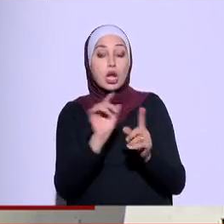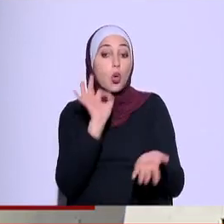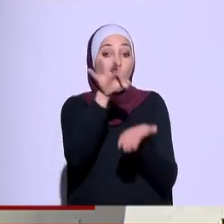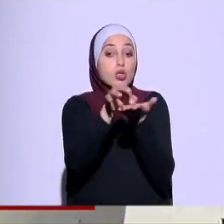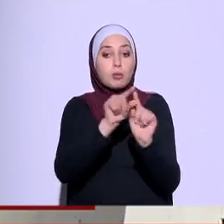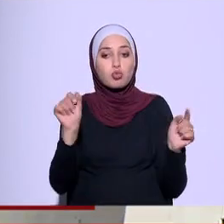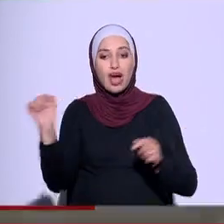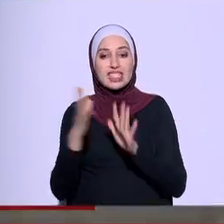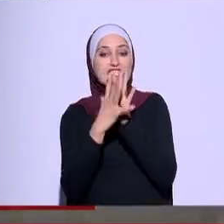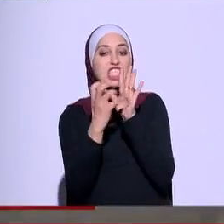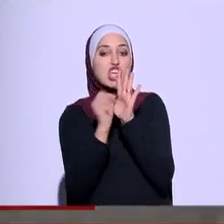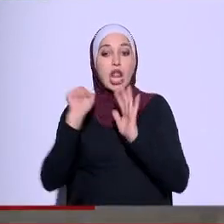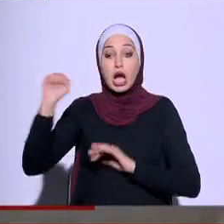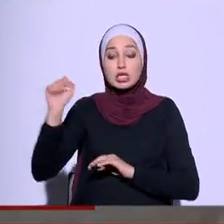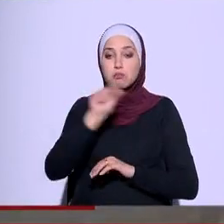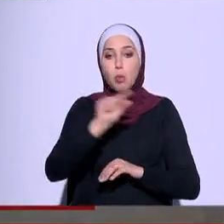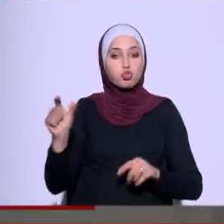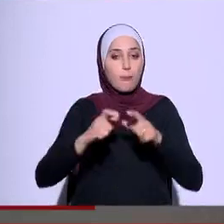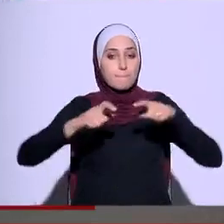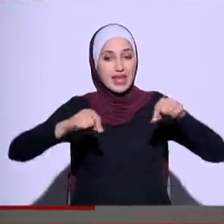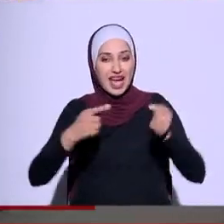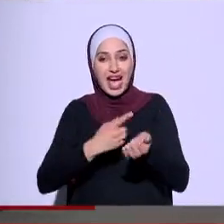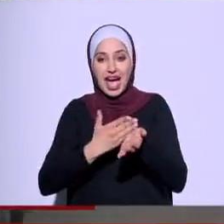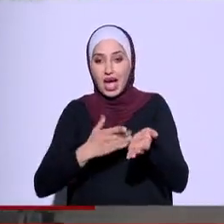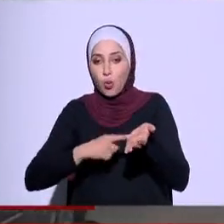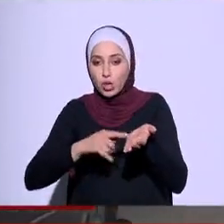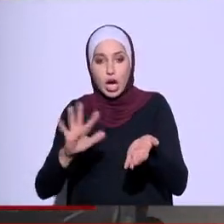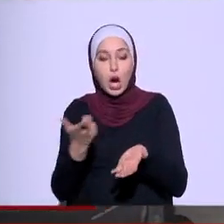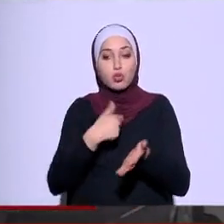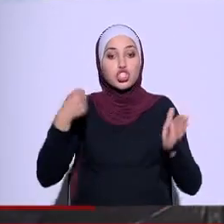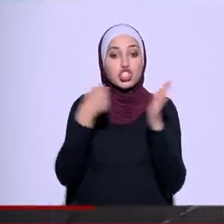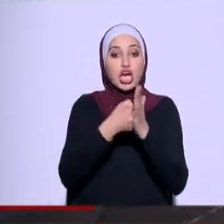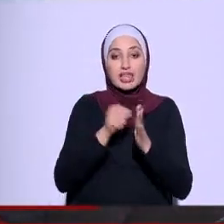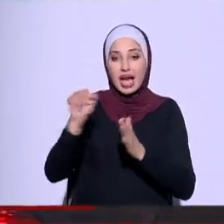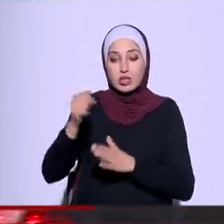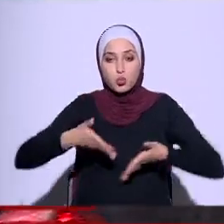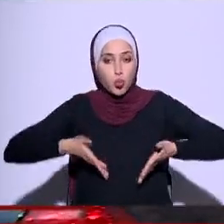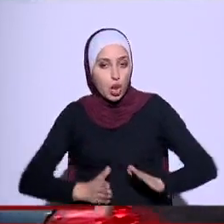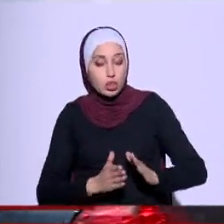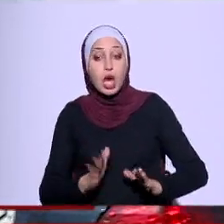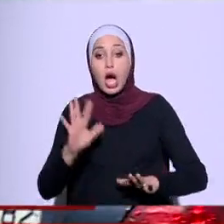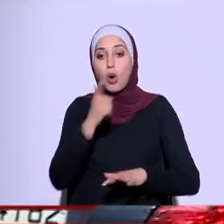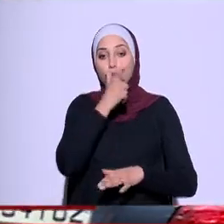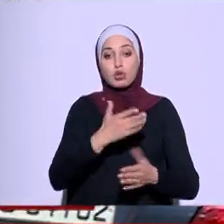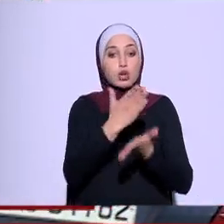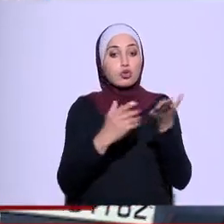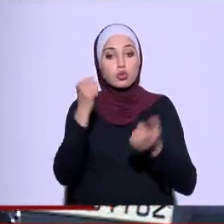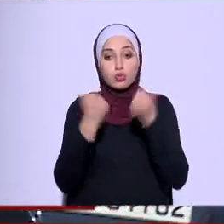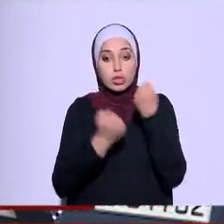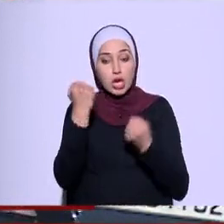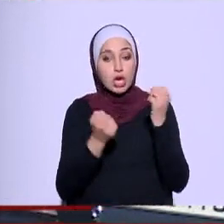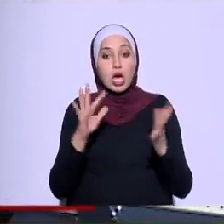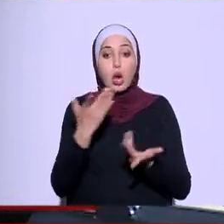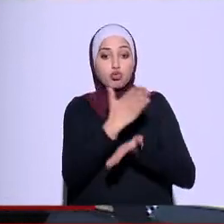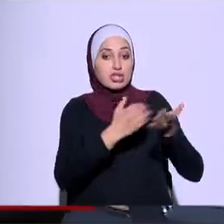الشخصية التي تشمل البطاقة الشخصية وشهادة الميلاد ورخصة القيادة ورخصة المركبة وشهادات الثانوية